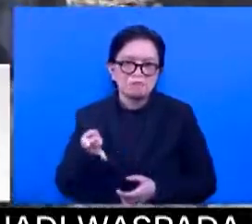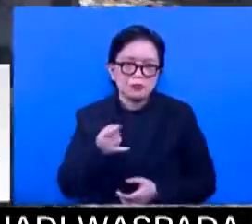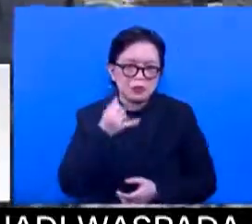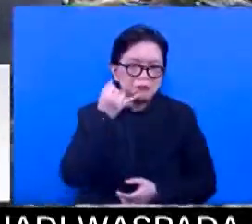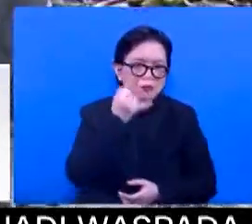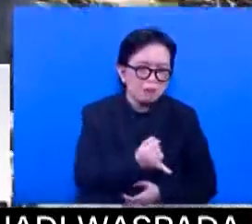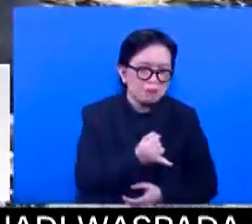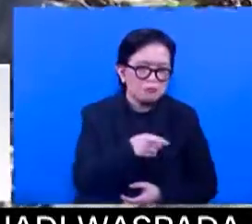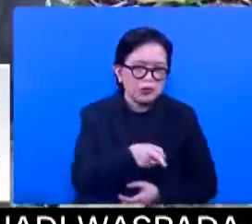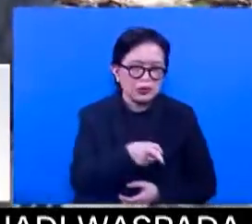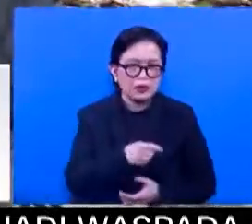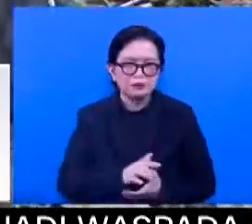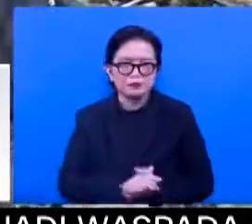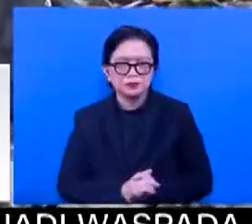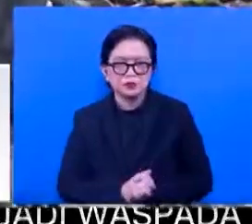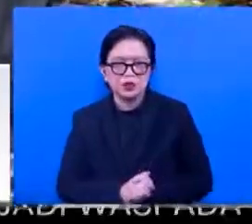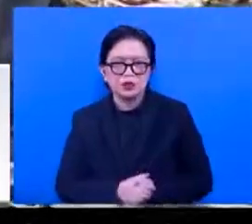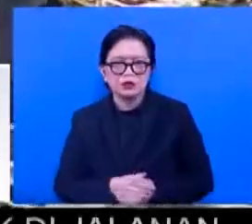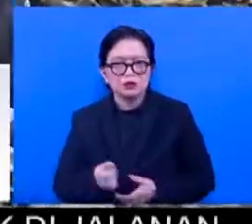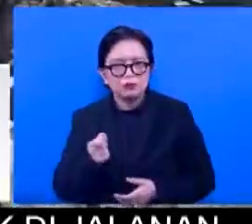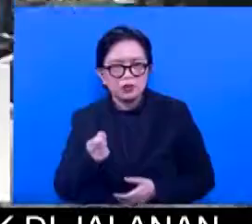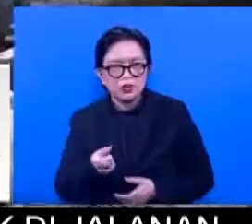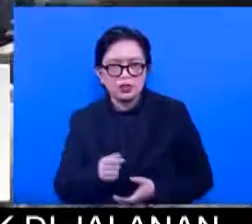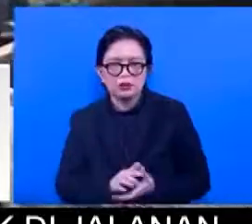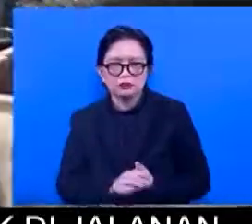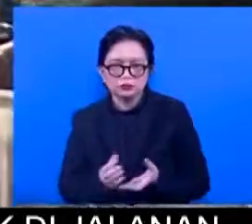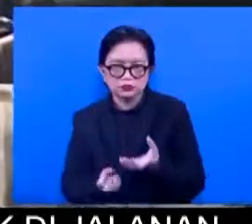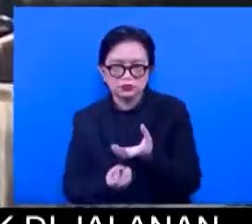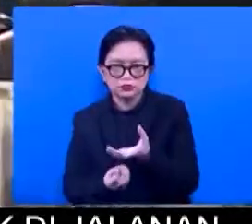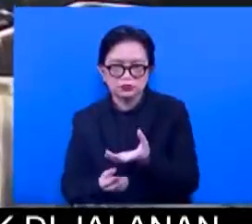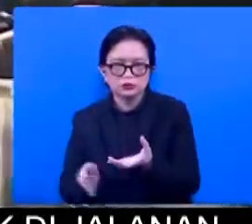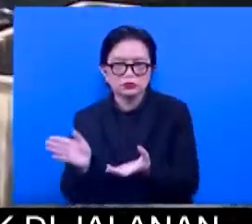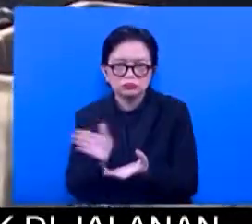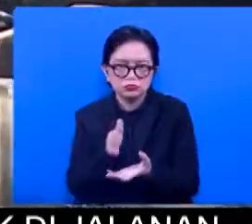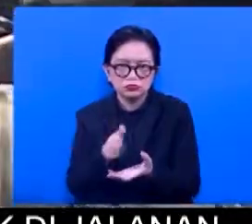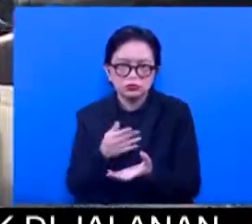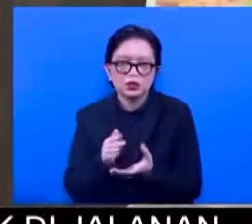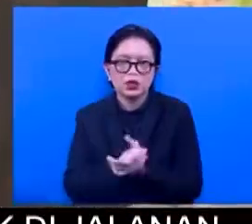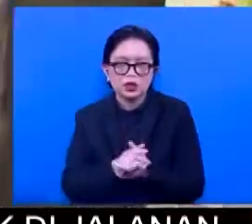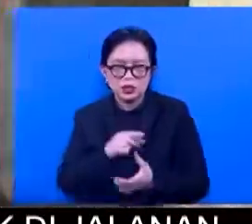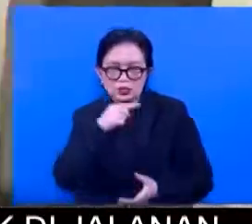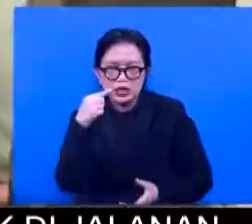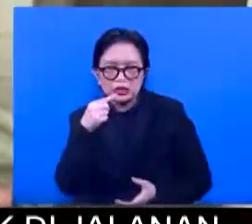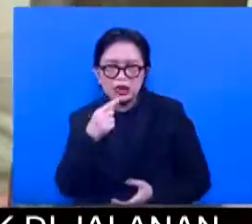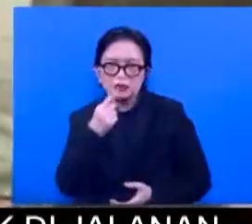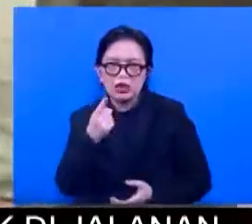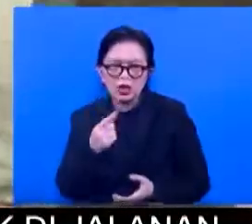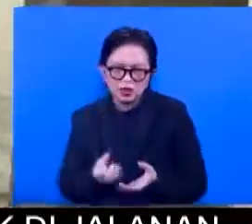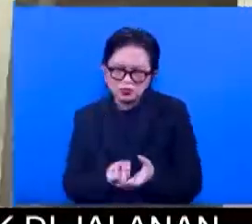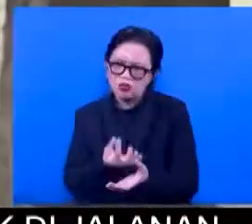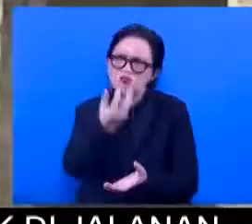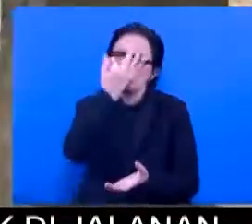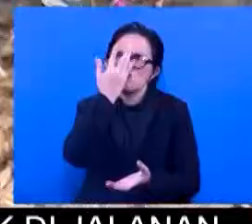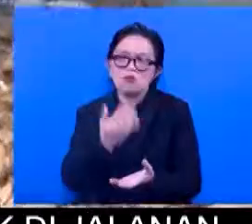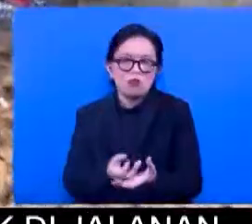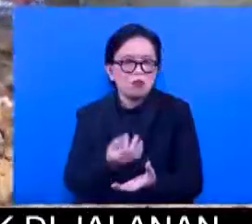Yang beli sate itu pada ngeluh gitu, karena asapnya itu terlalu gede di sananya gitu. Kebanyakan yang